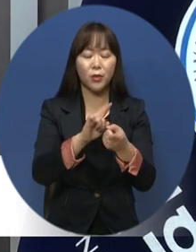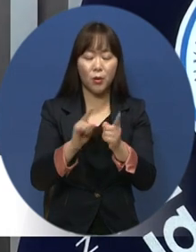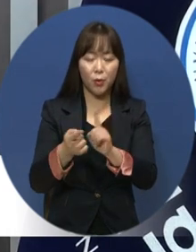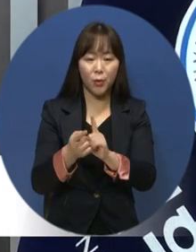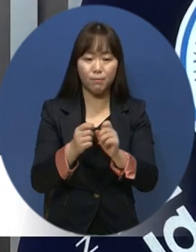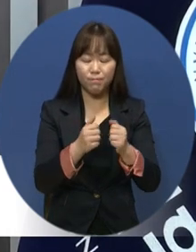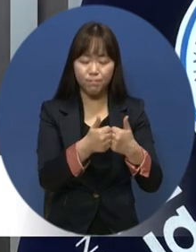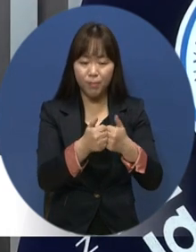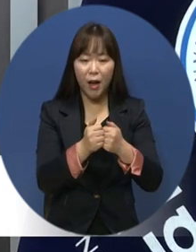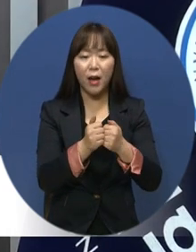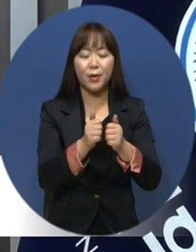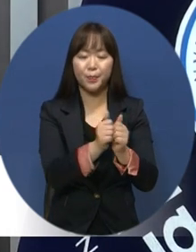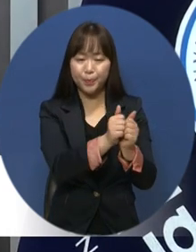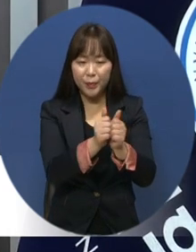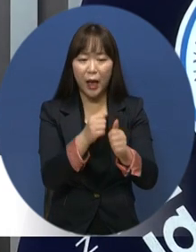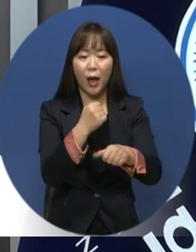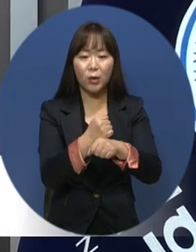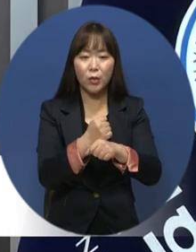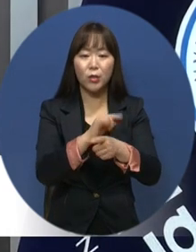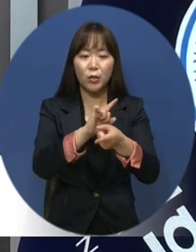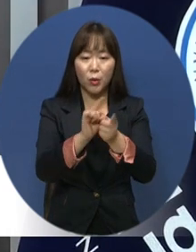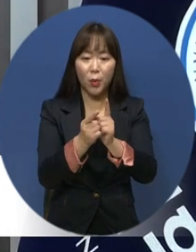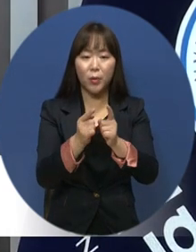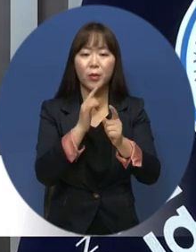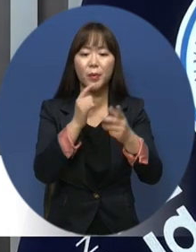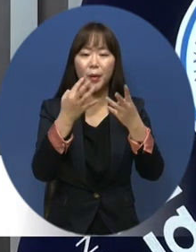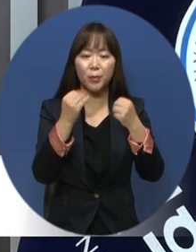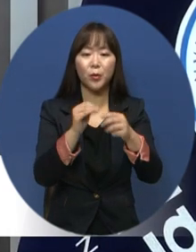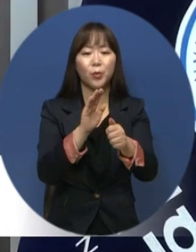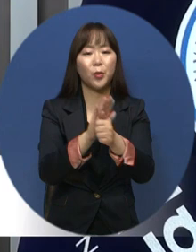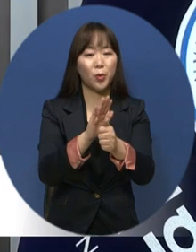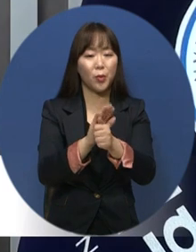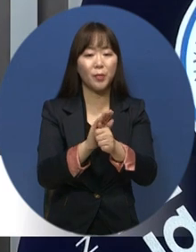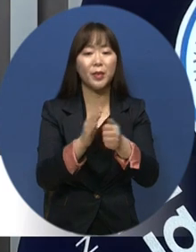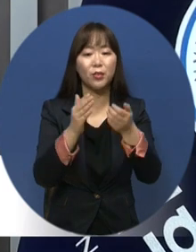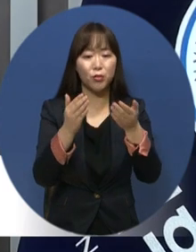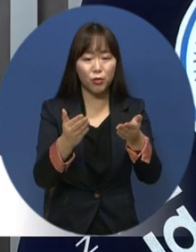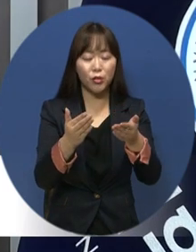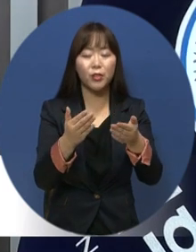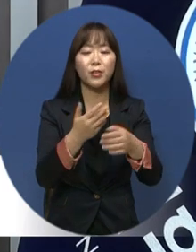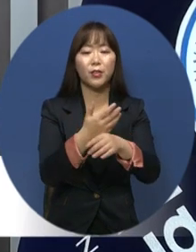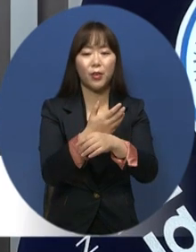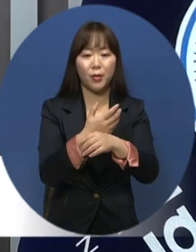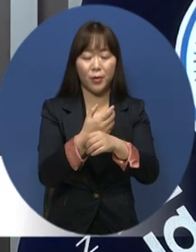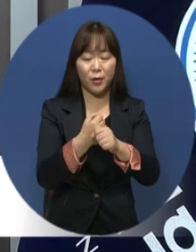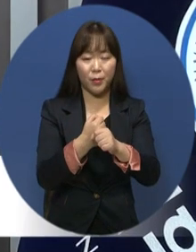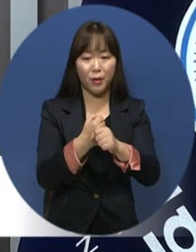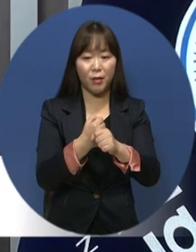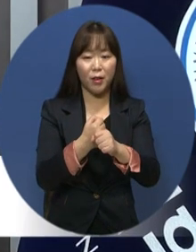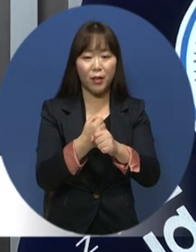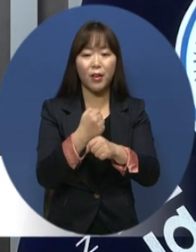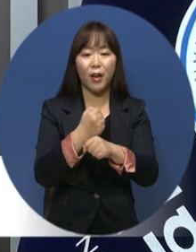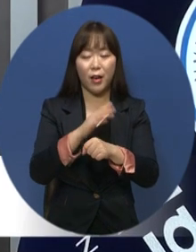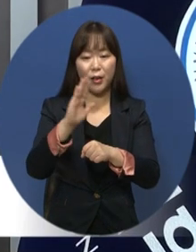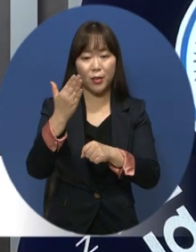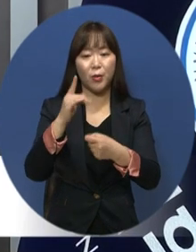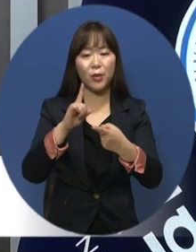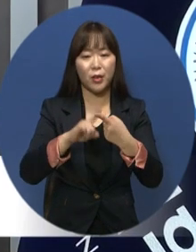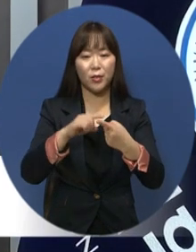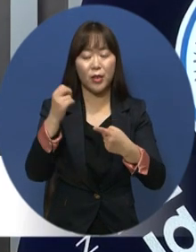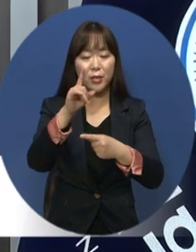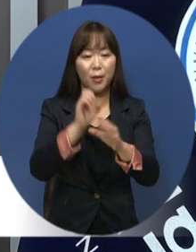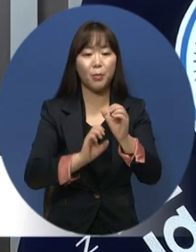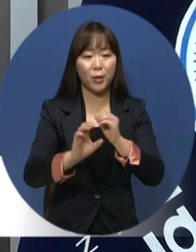또 상생하며 상호 간에 많은 도움이 될 수 있는 그러한 협약을 하게 된 데 대해서 다시 한번